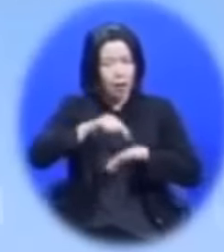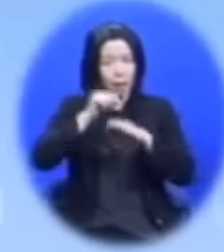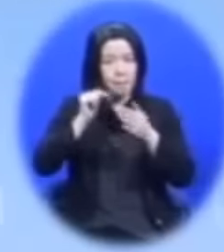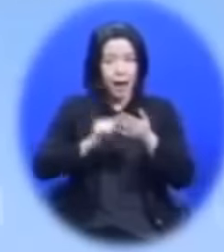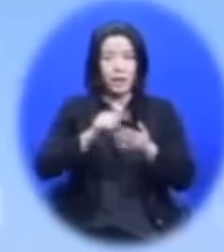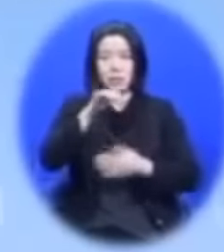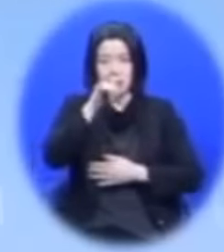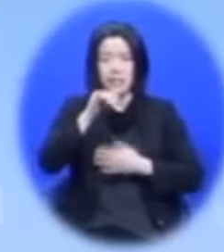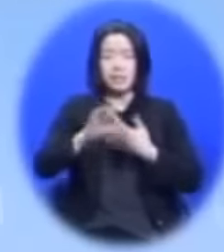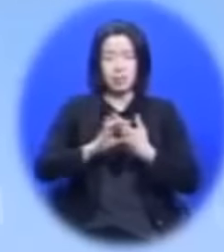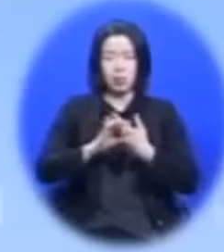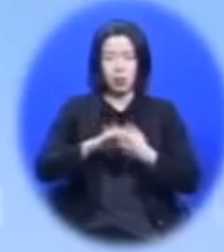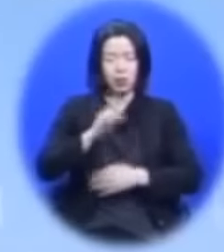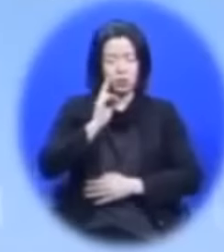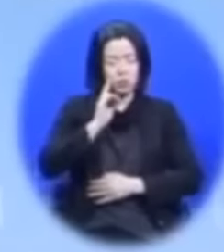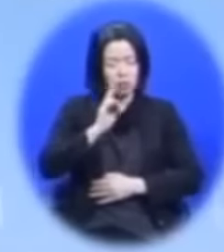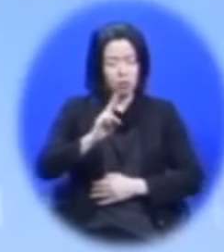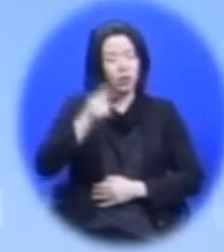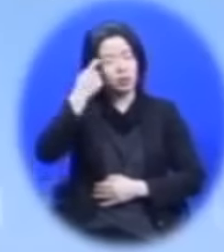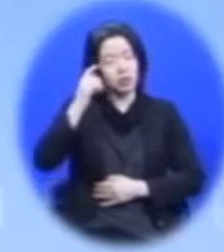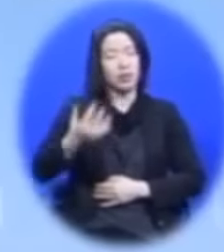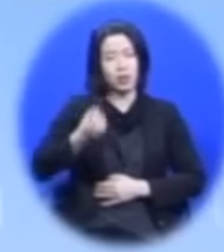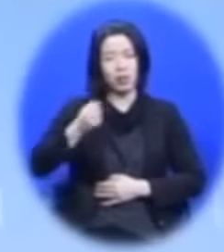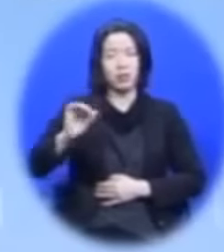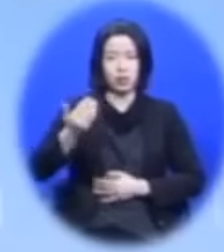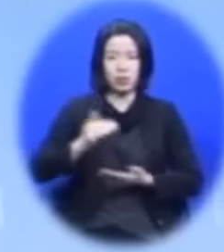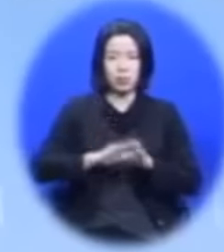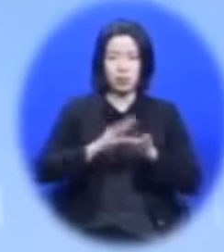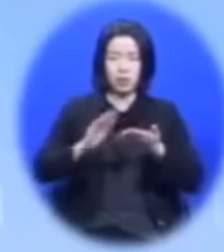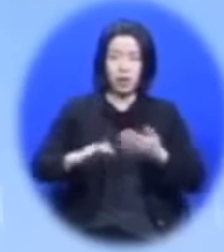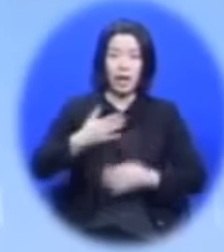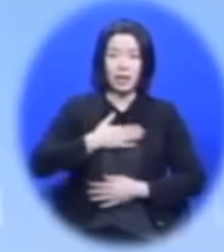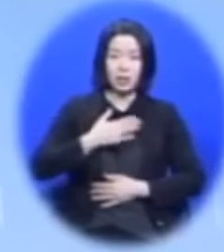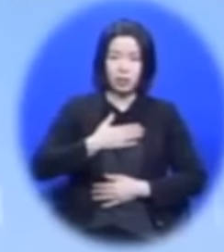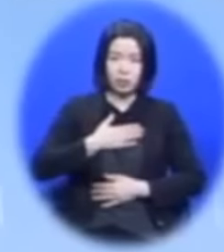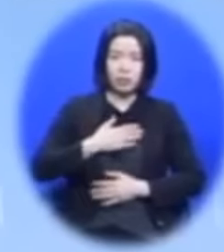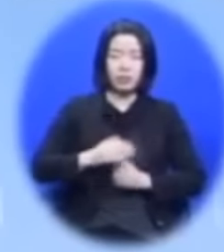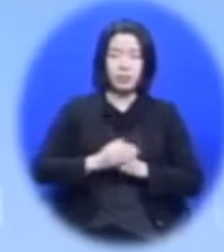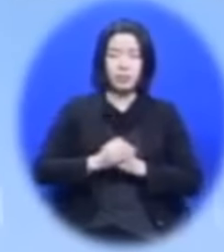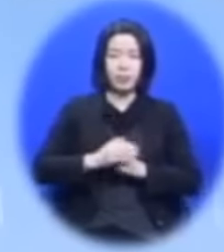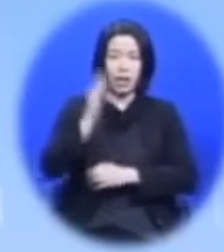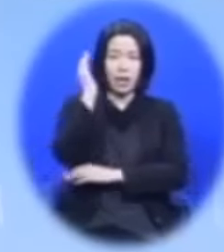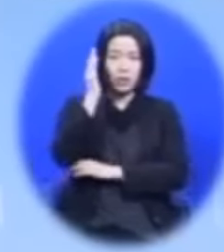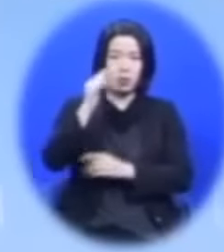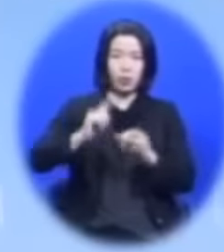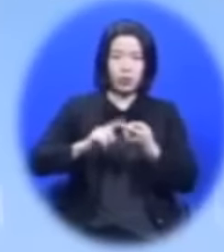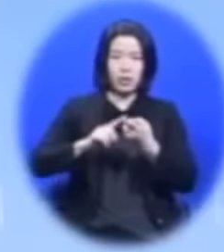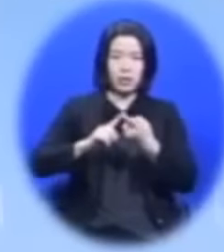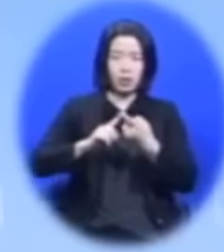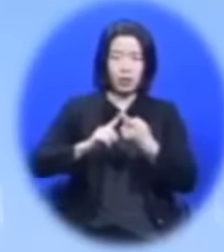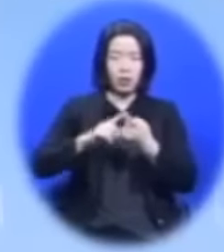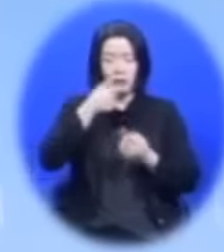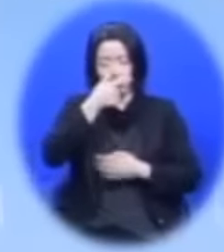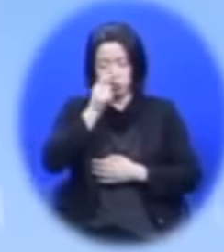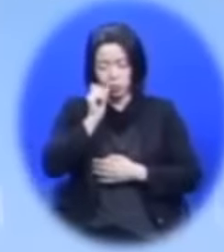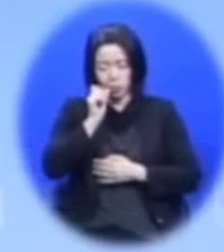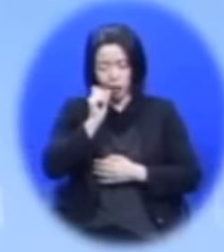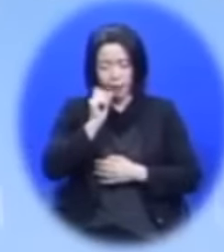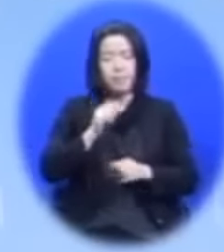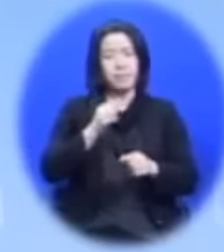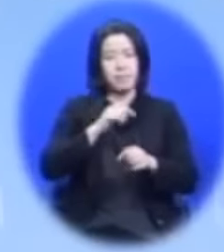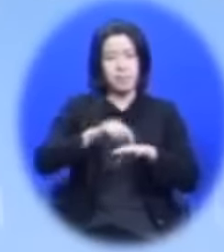있으면 심각하게 생각하셔야 합니다. 저는 설교에 대해서 열등감이 굉장히